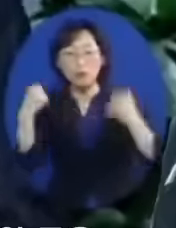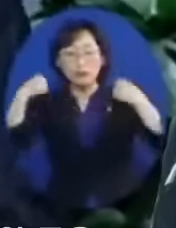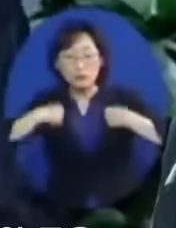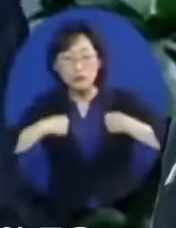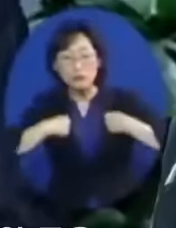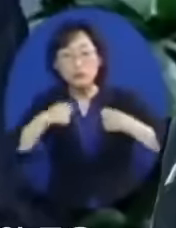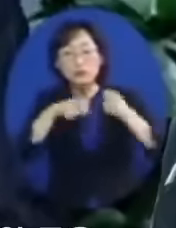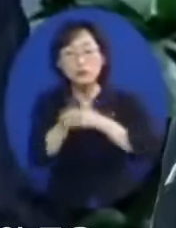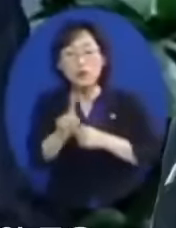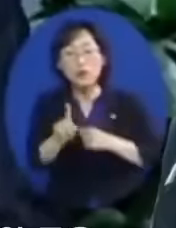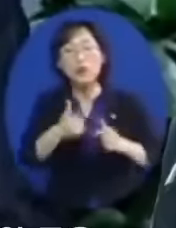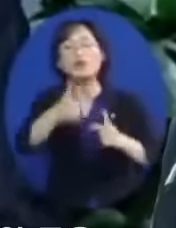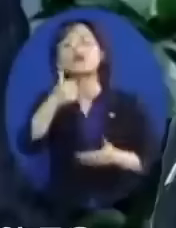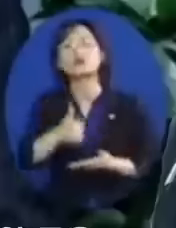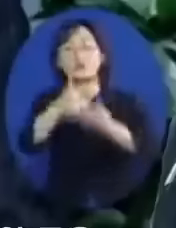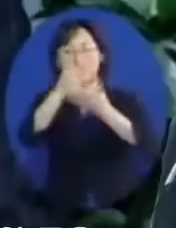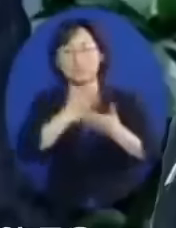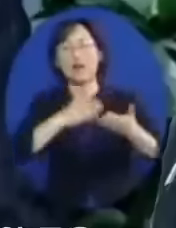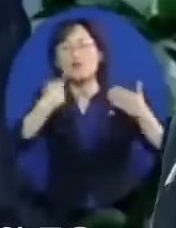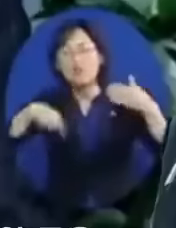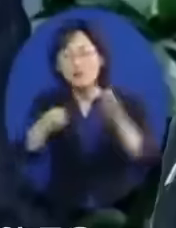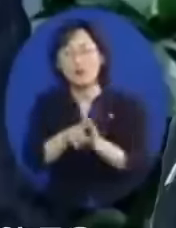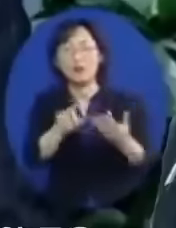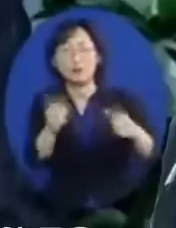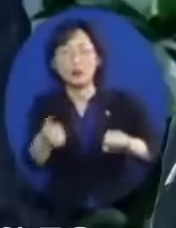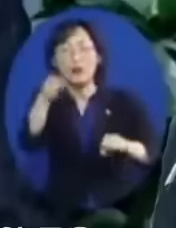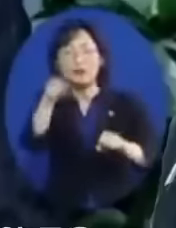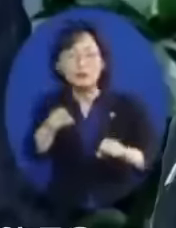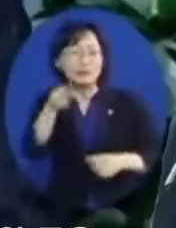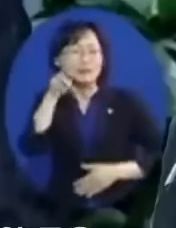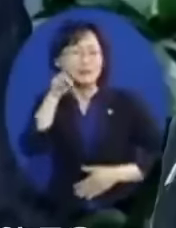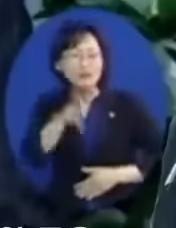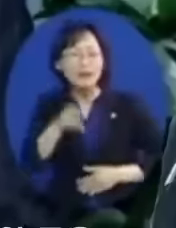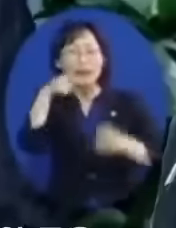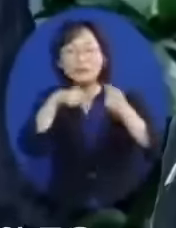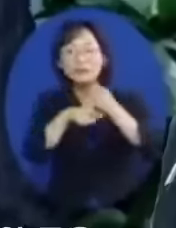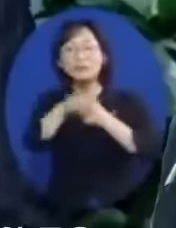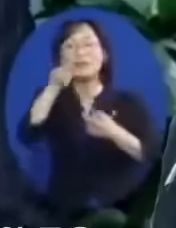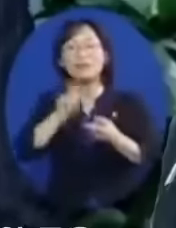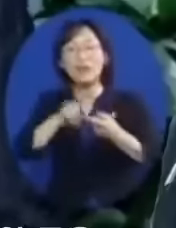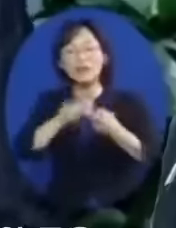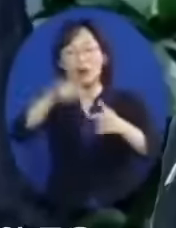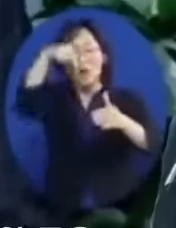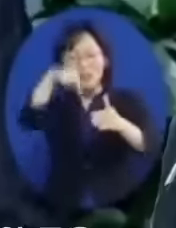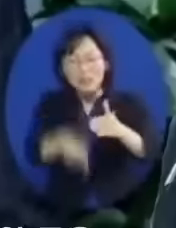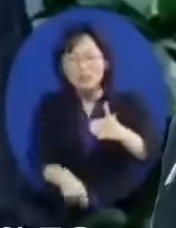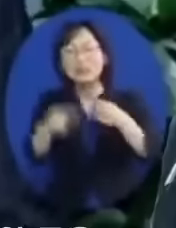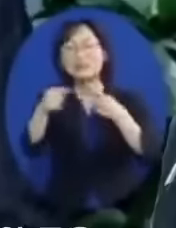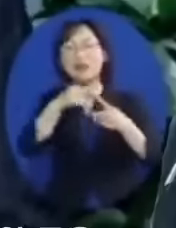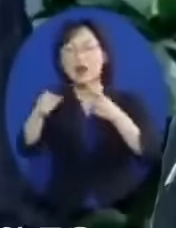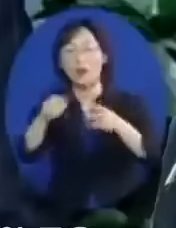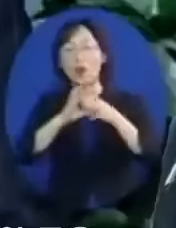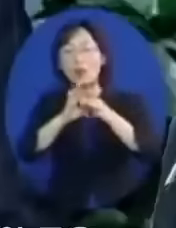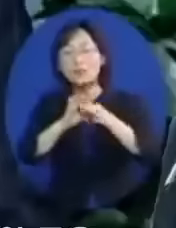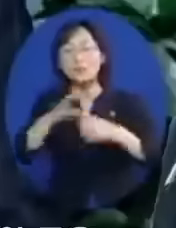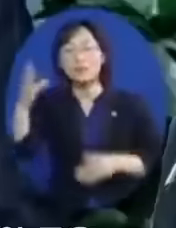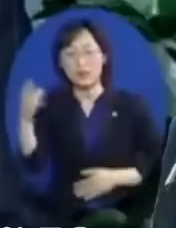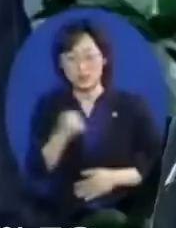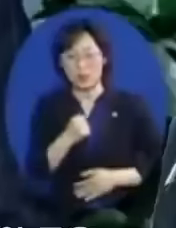것은 예수님이 날 위해서 죽은 그 심각한 의미를 깊이 이해하고 관심을